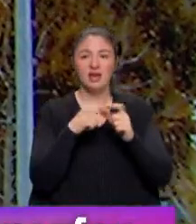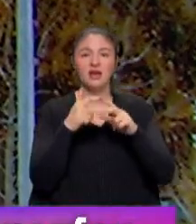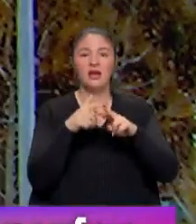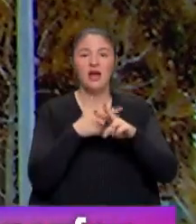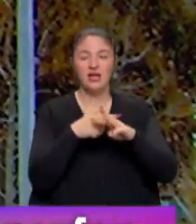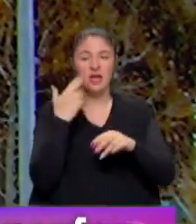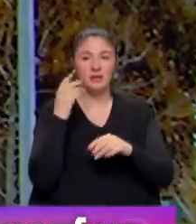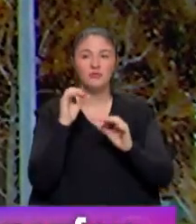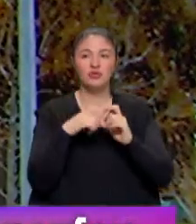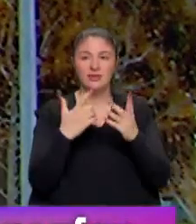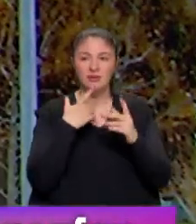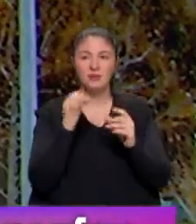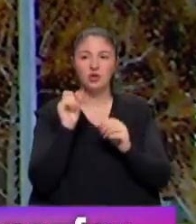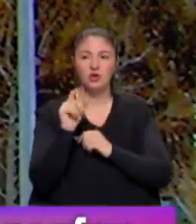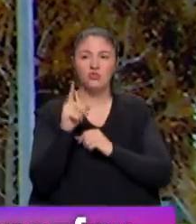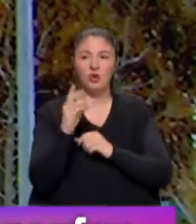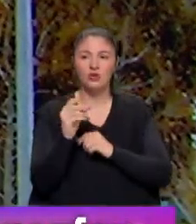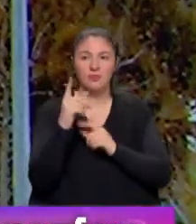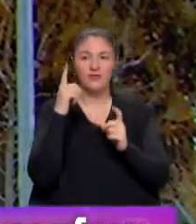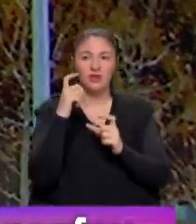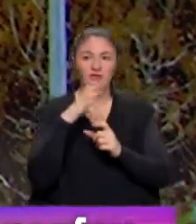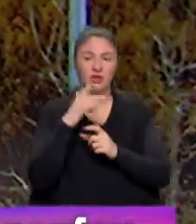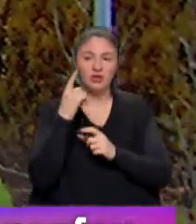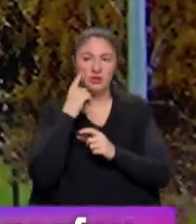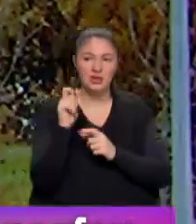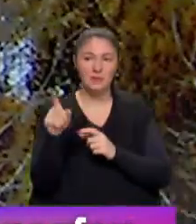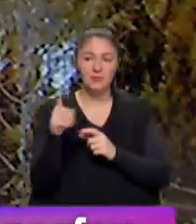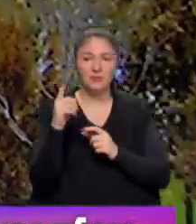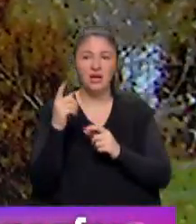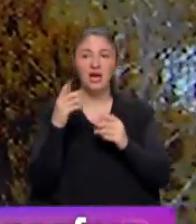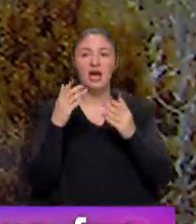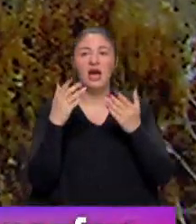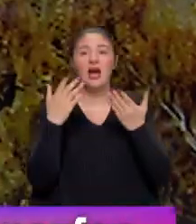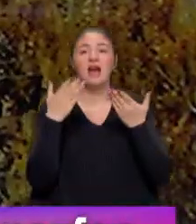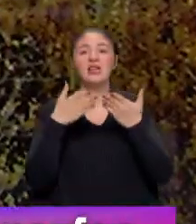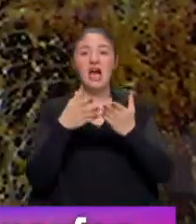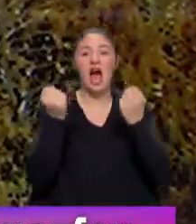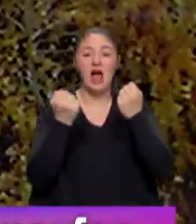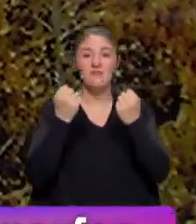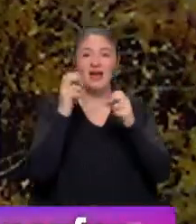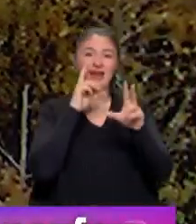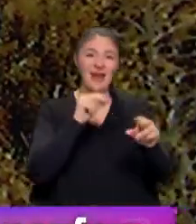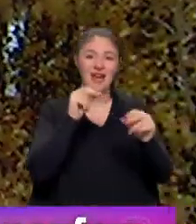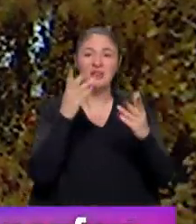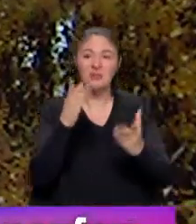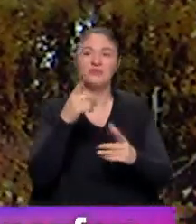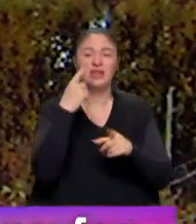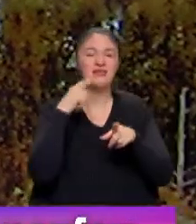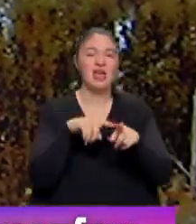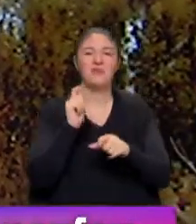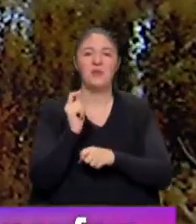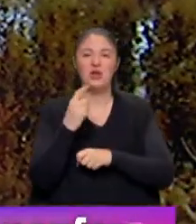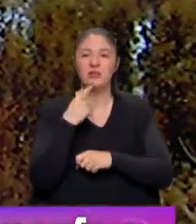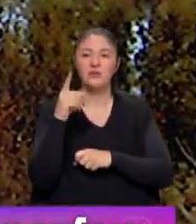Hanım hem günaydın diyeyim hem de göndermiş oldukları bir fotoğraf var. Onu da göstereyim. Karavandan dahi takip ediyoruz diye bizlere işte